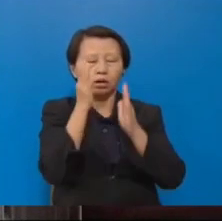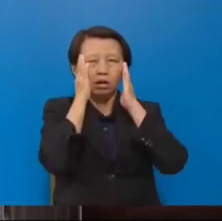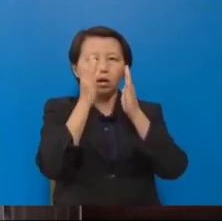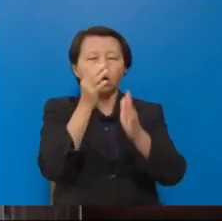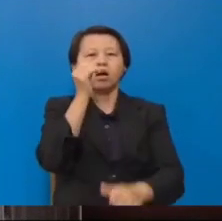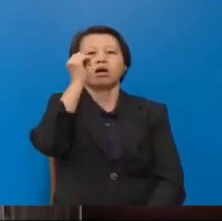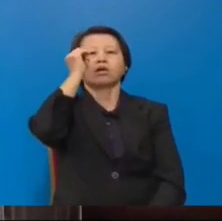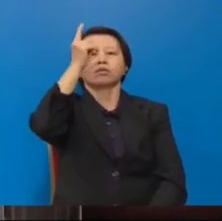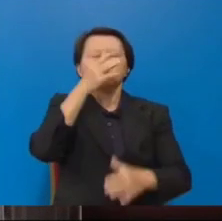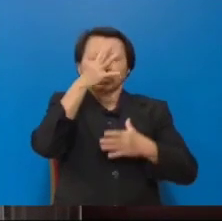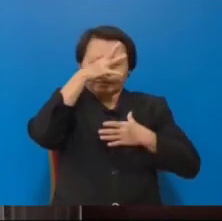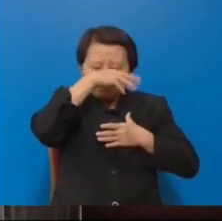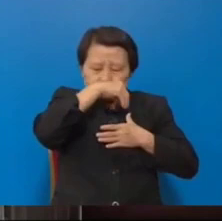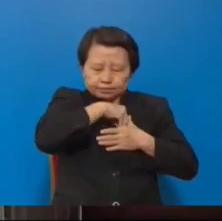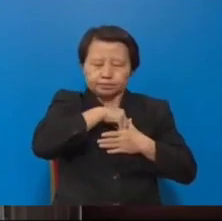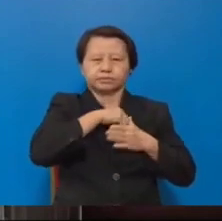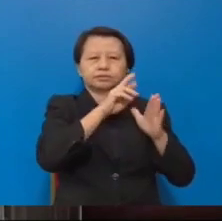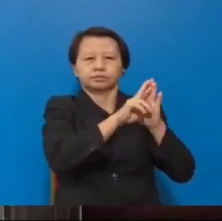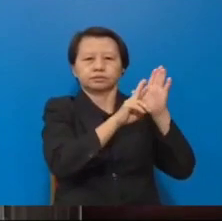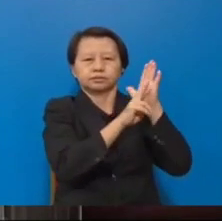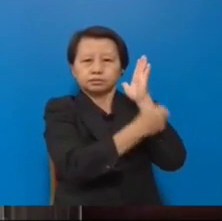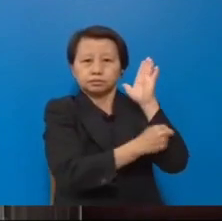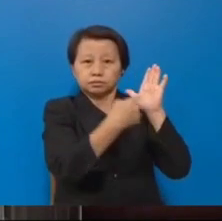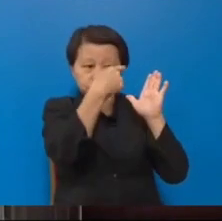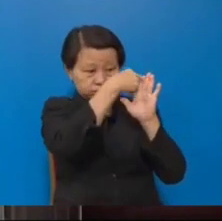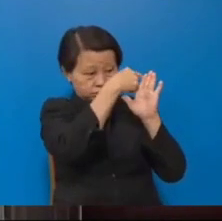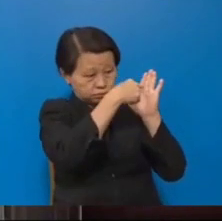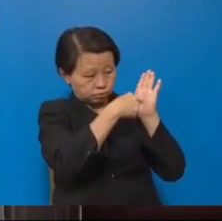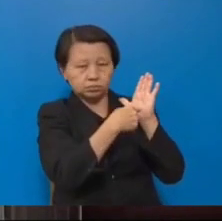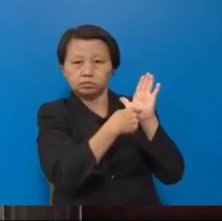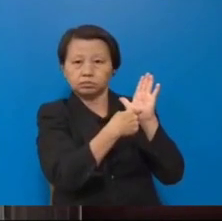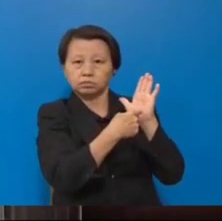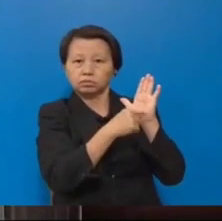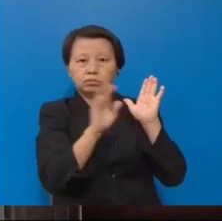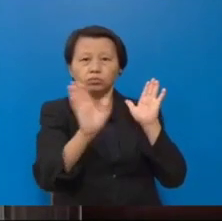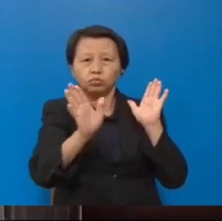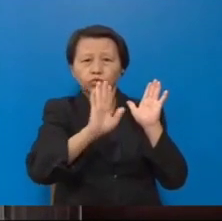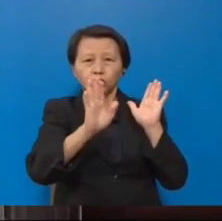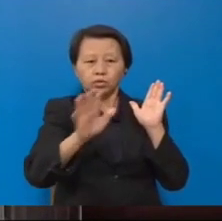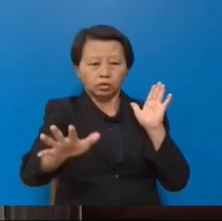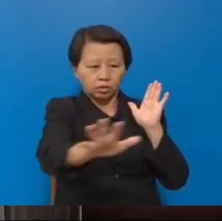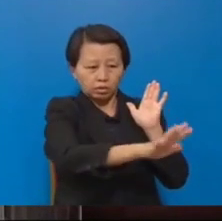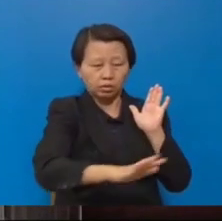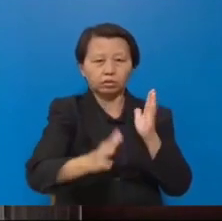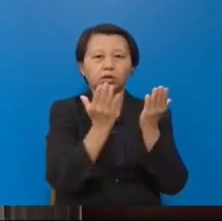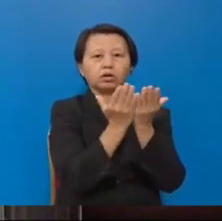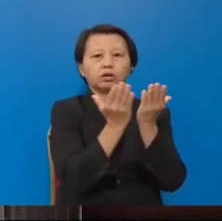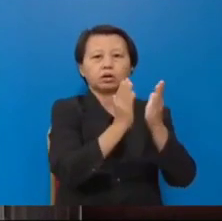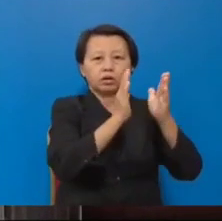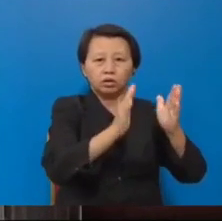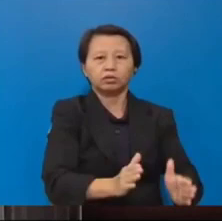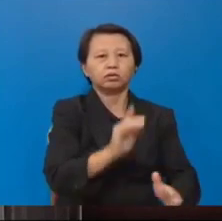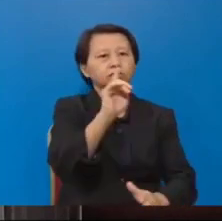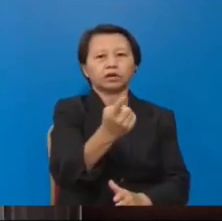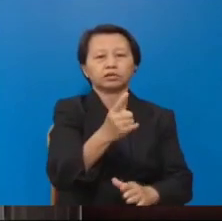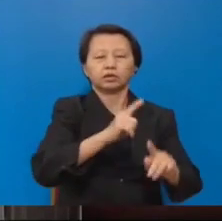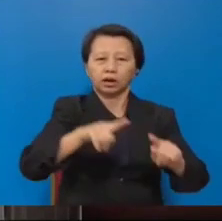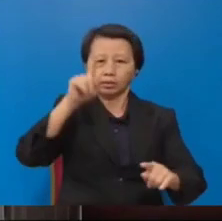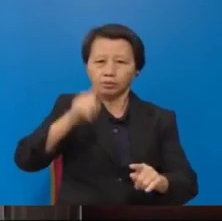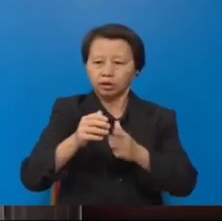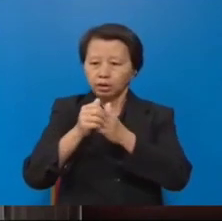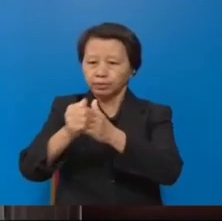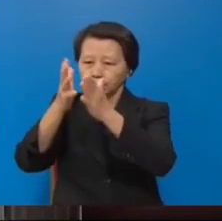penghayatan penjiwaan apo yang ketoro damco negara bukan sahaja di kalangan pelajar pelajar tetapi